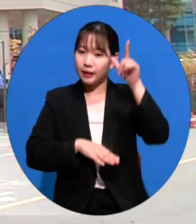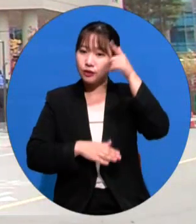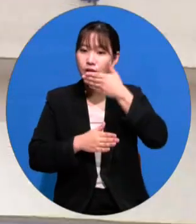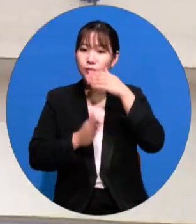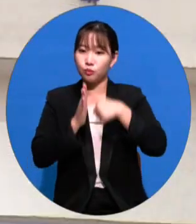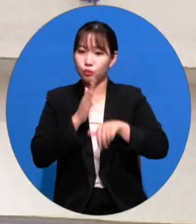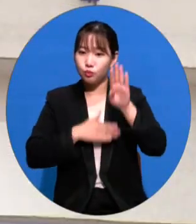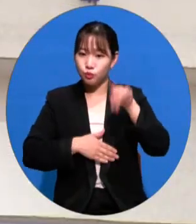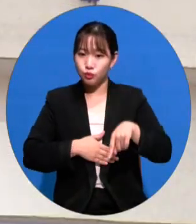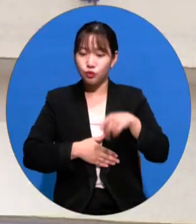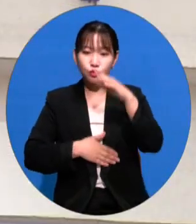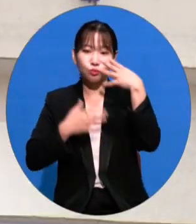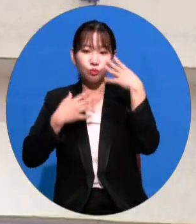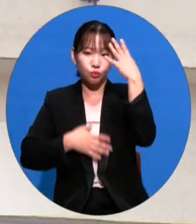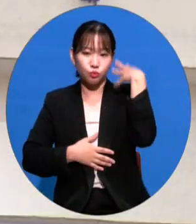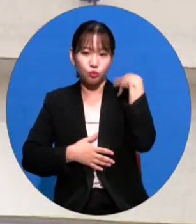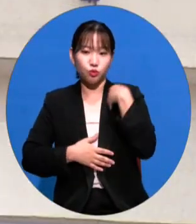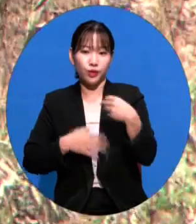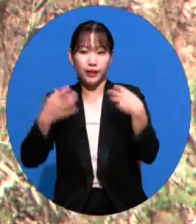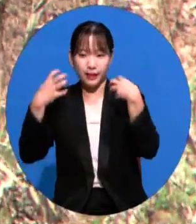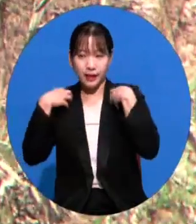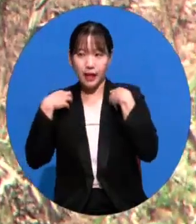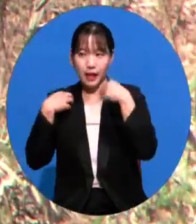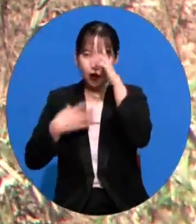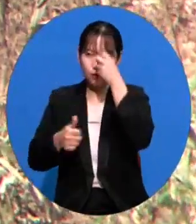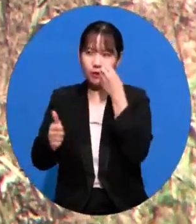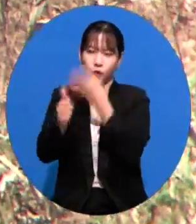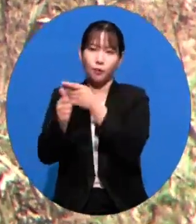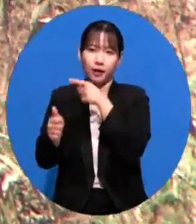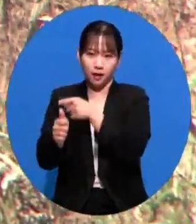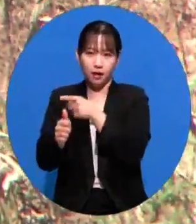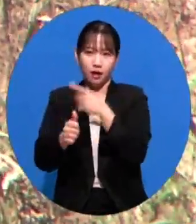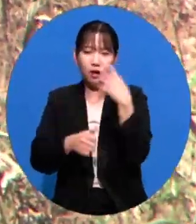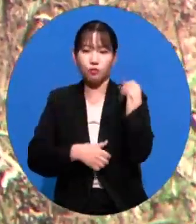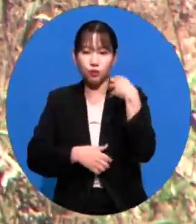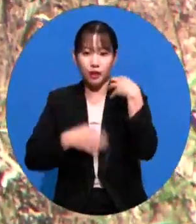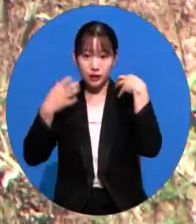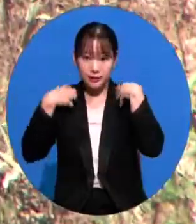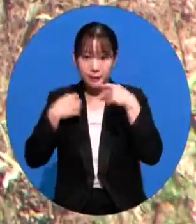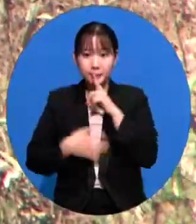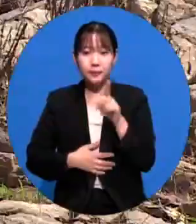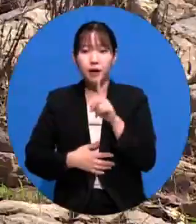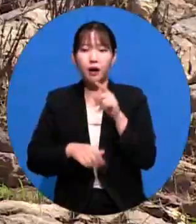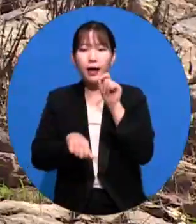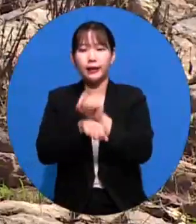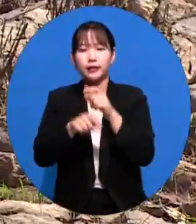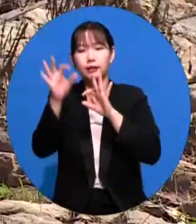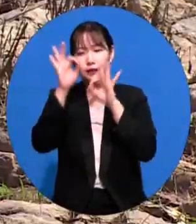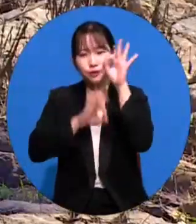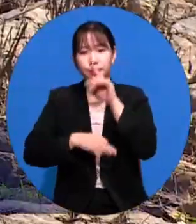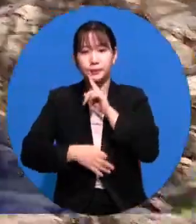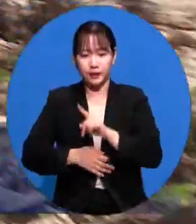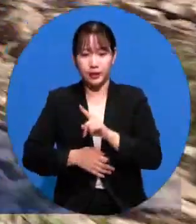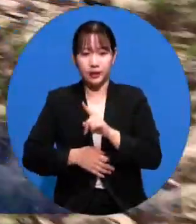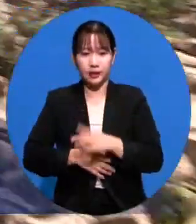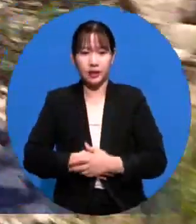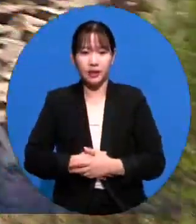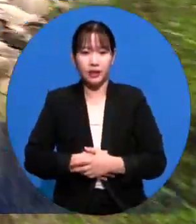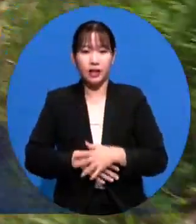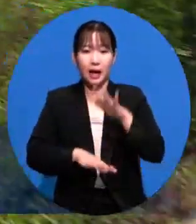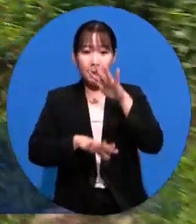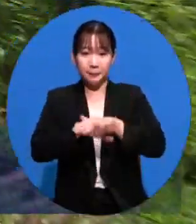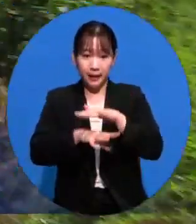농림축산식품부는 무안군을 경찰에 고발했습니다. 무안군은 행정착오였을 뿐이라고 말합니다. 농지